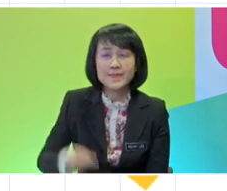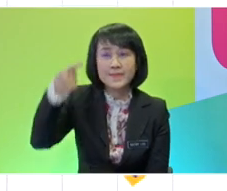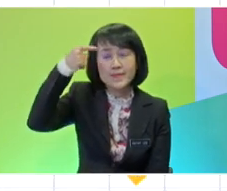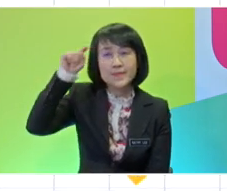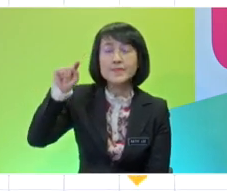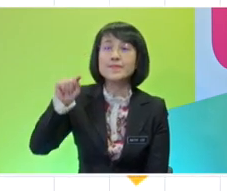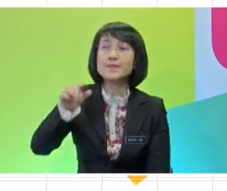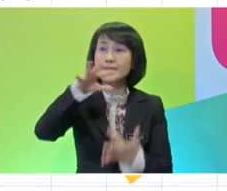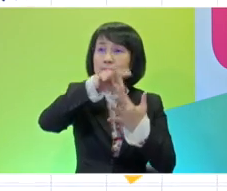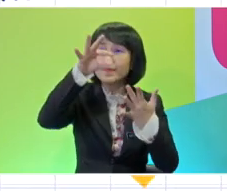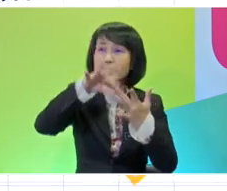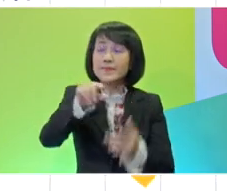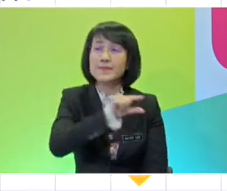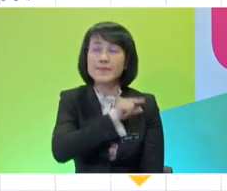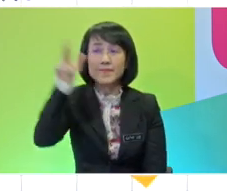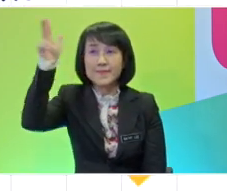untuk memilih